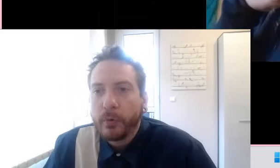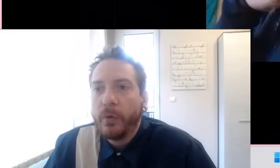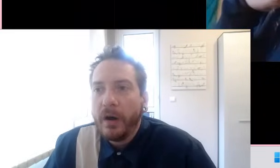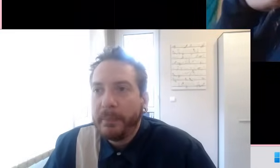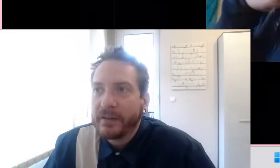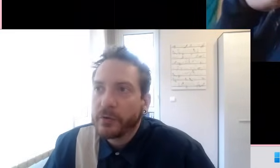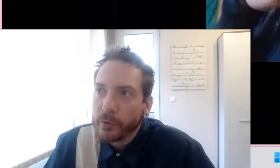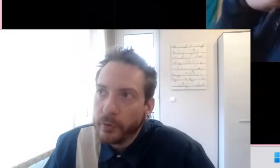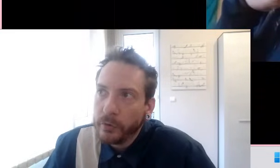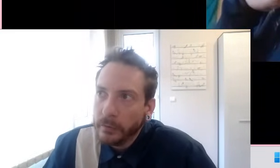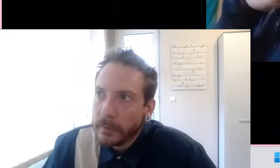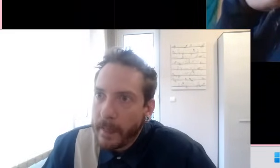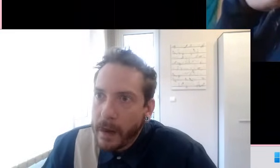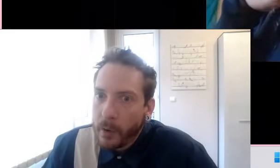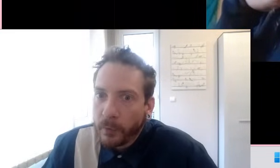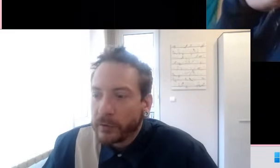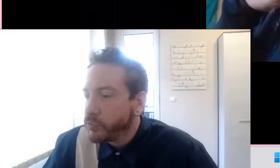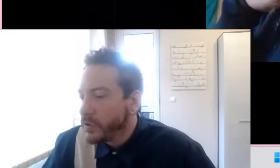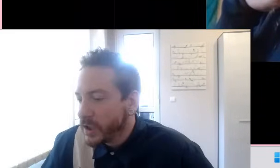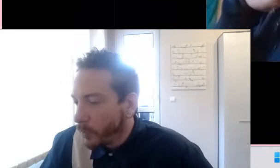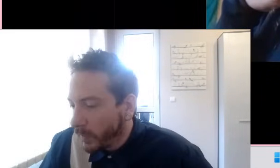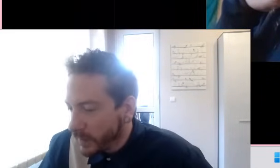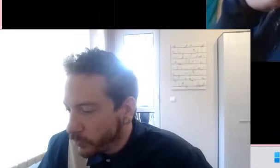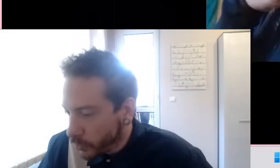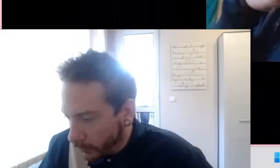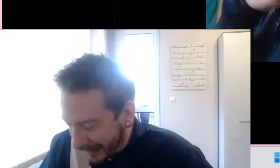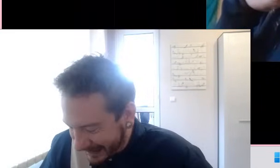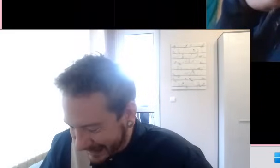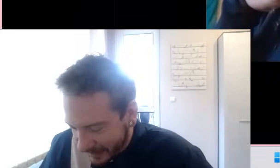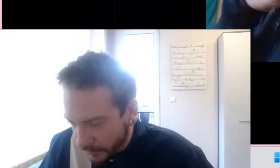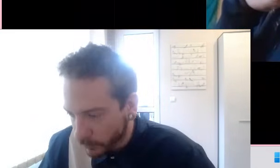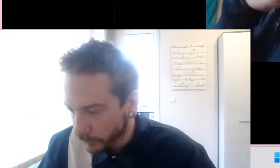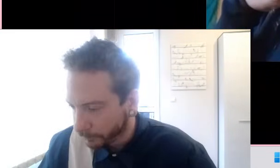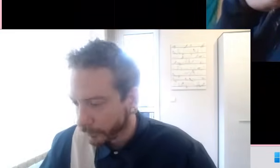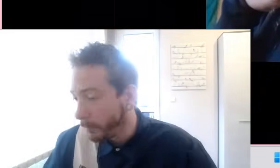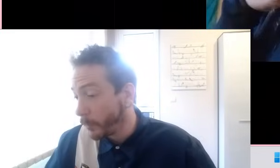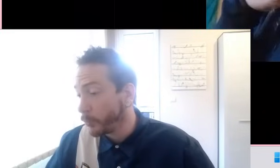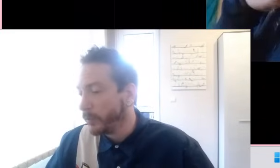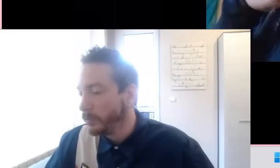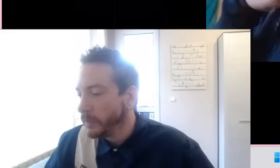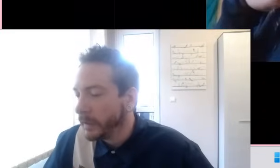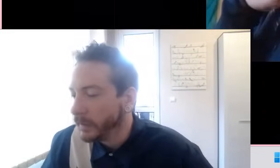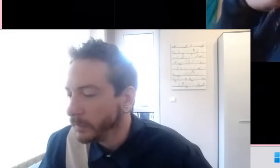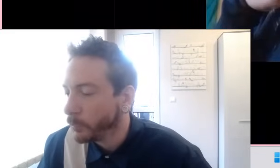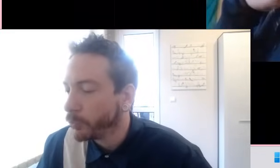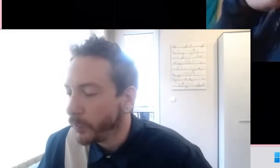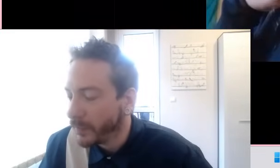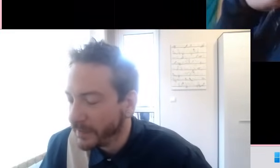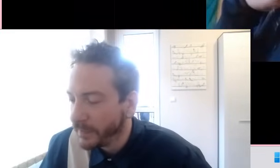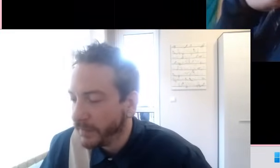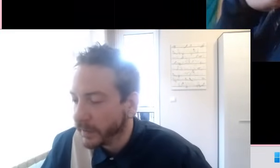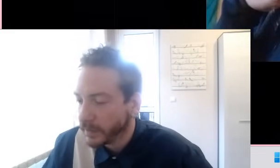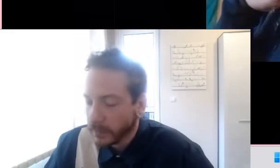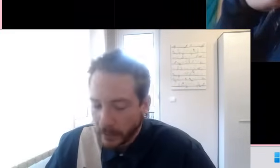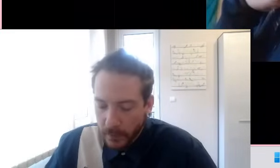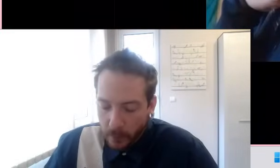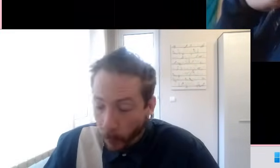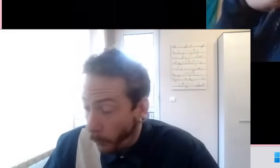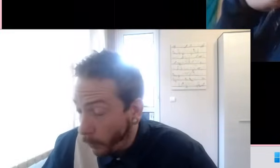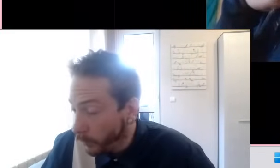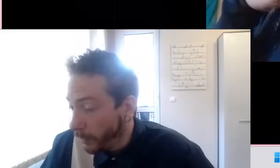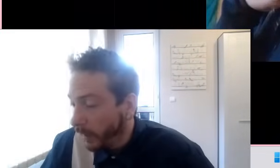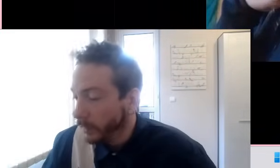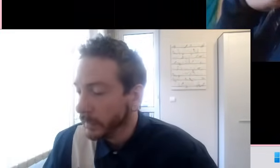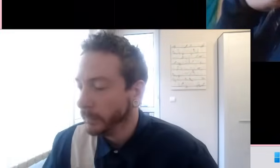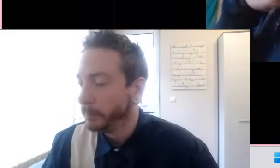importante, pourquoi? Parce que on a tous déjà croisé ce genre d'individu, malheureusement, hein, on nous force à vivre avec.